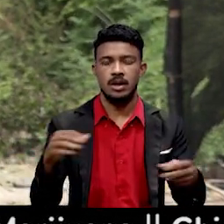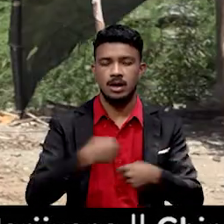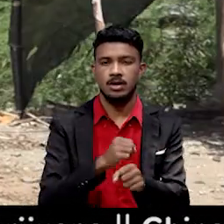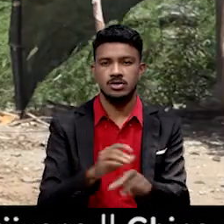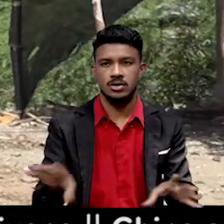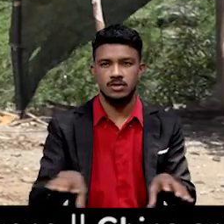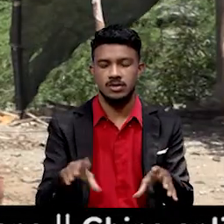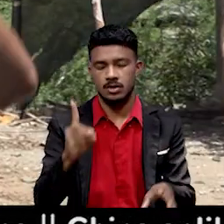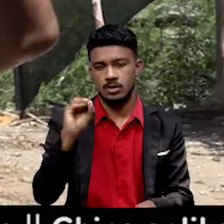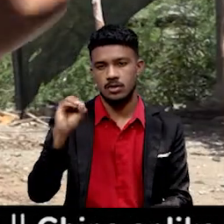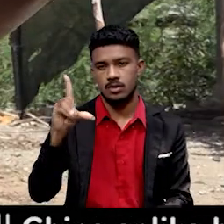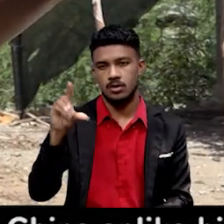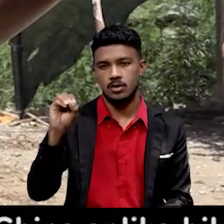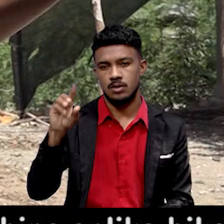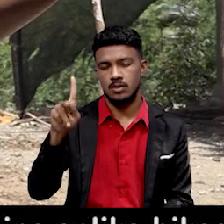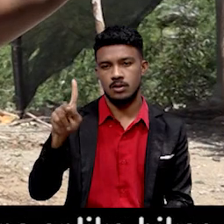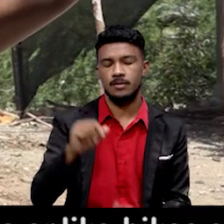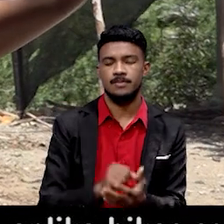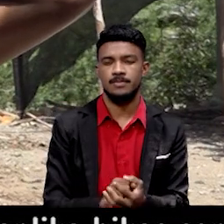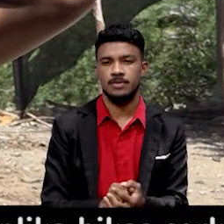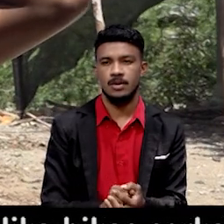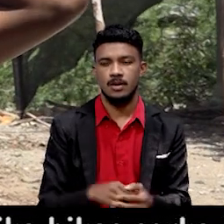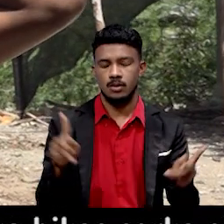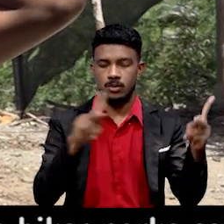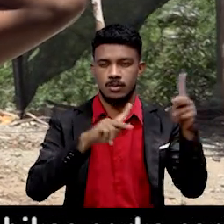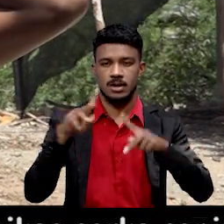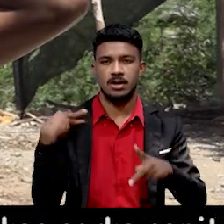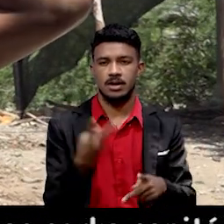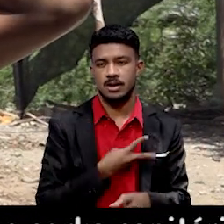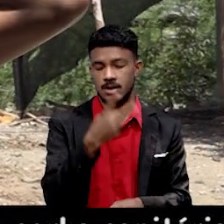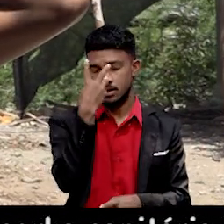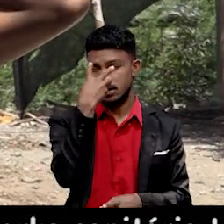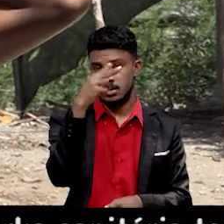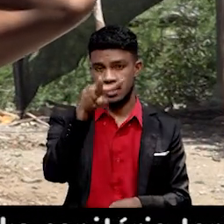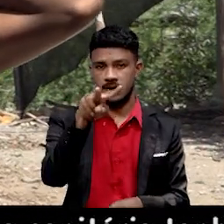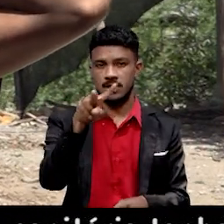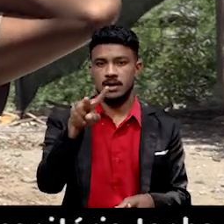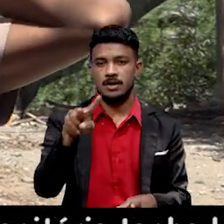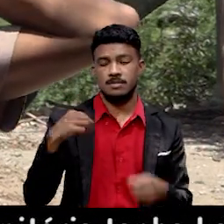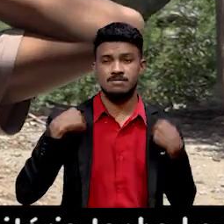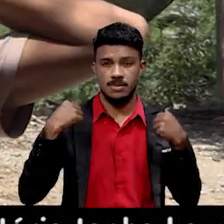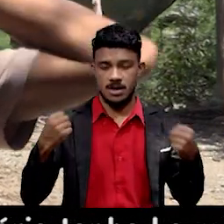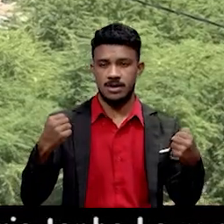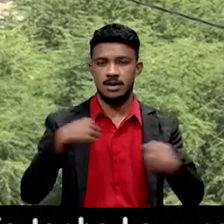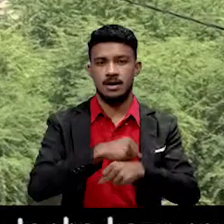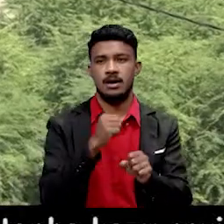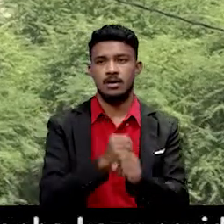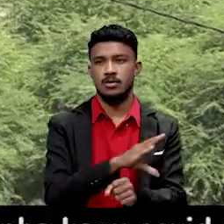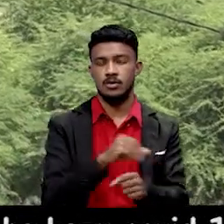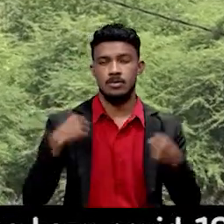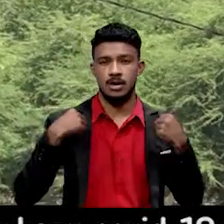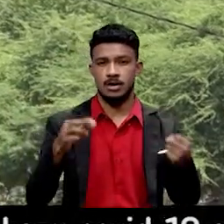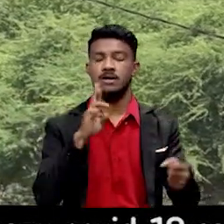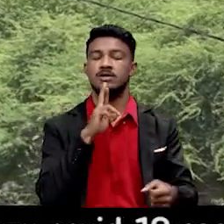ane. Ya kumpanya ini beransan ita bele diangkat dengan ansan berani berbuat berani bertanggung jawab nih kalian.